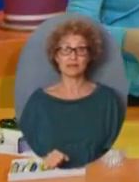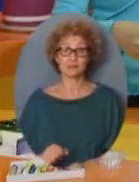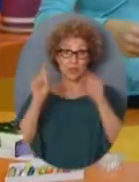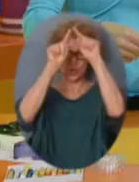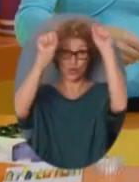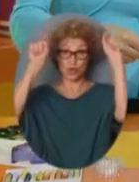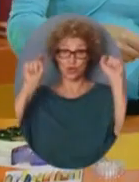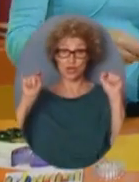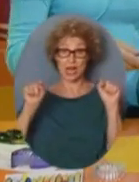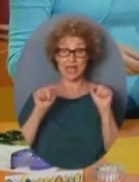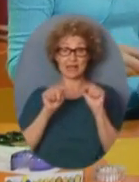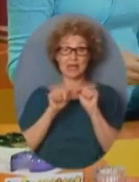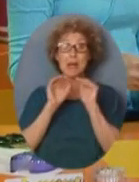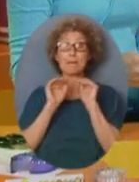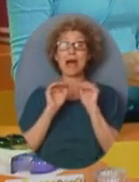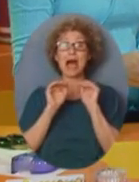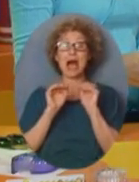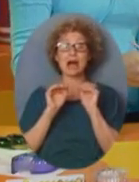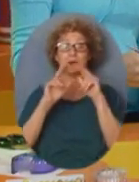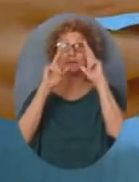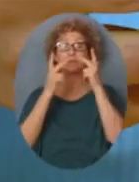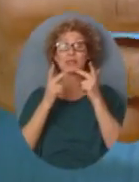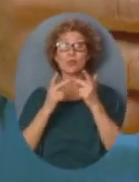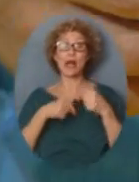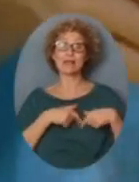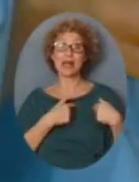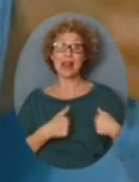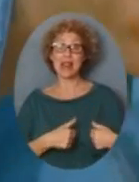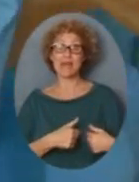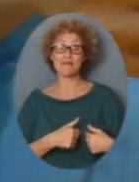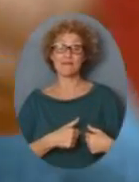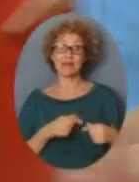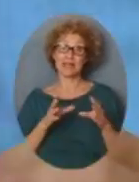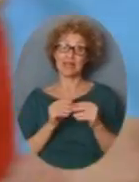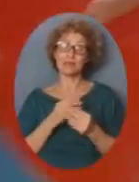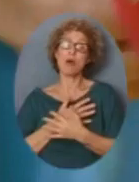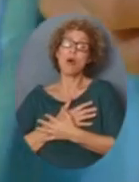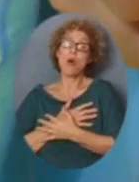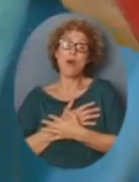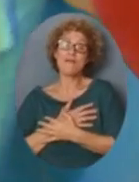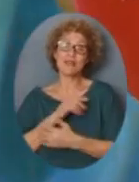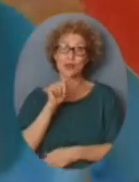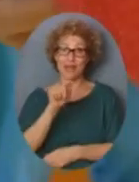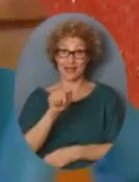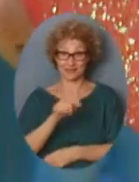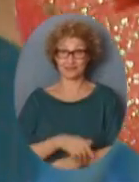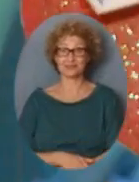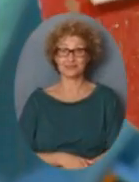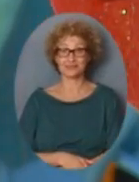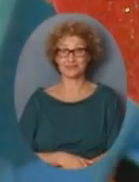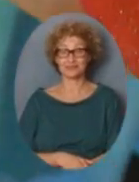שלט, ברכה בצורת לב, אם אוהבת אותך. תראה.